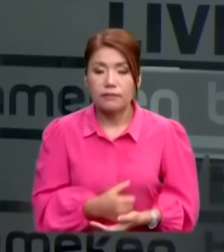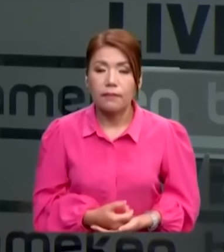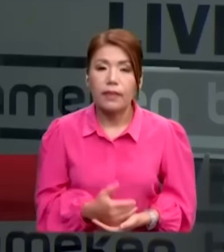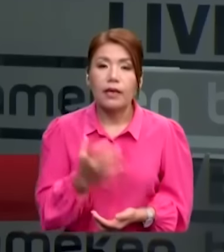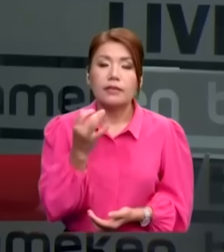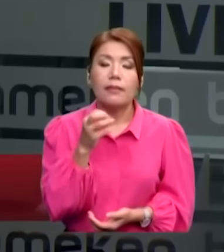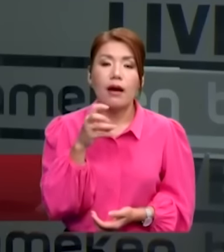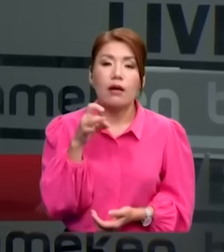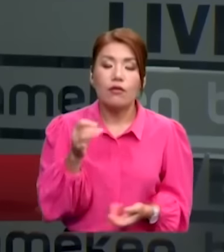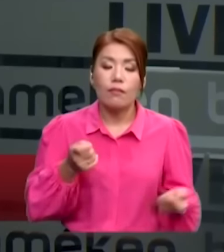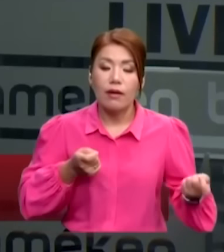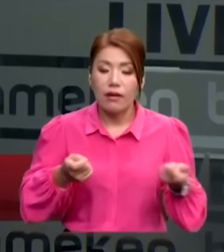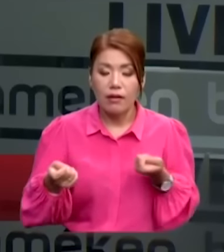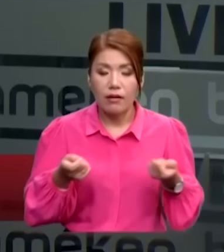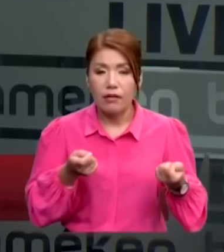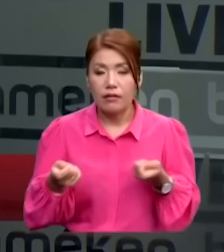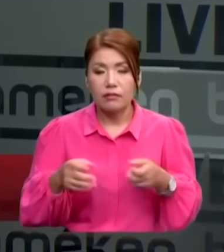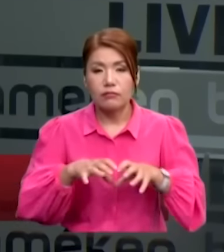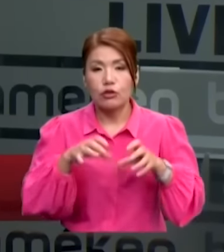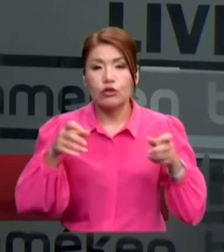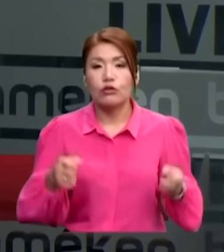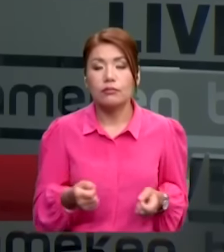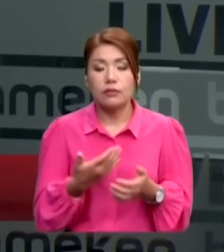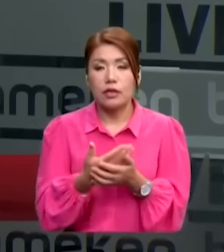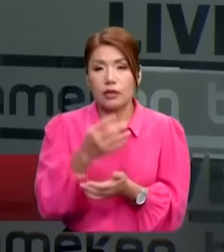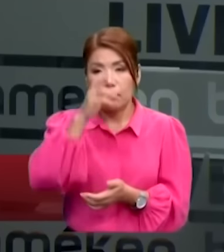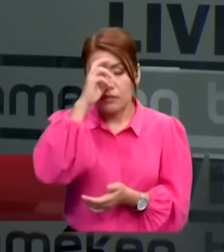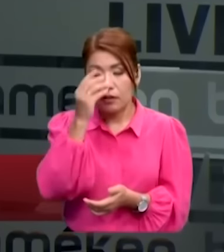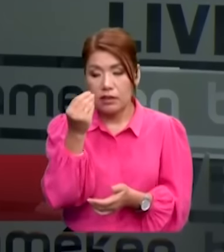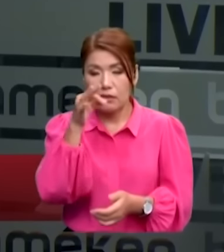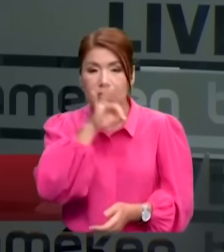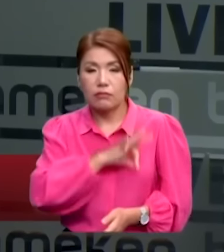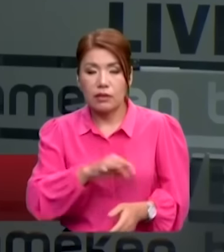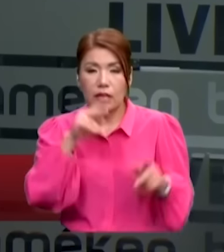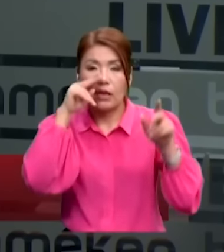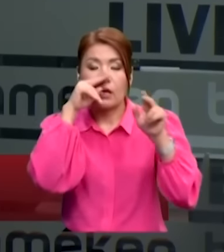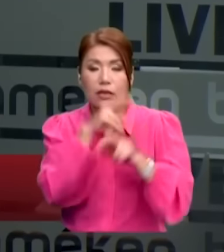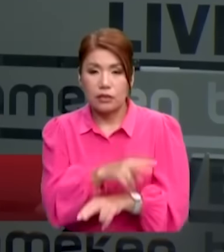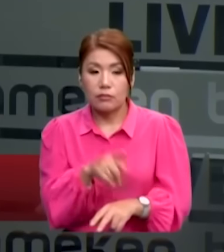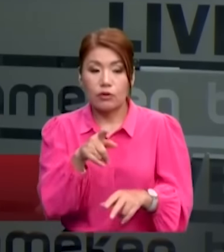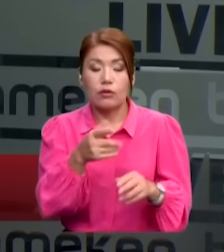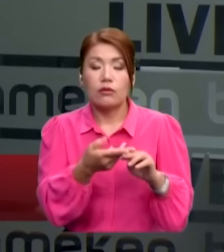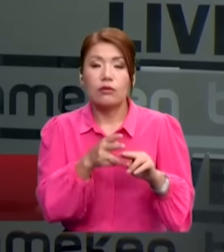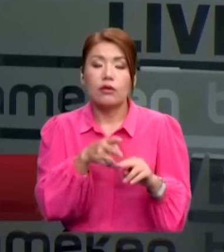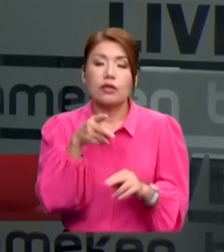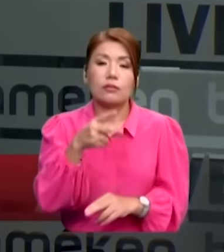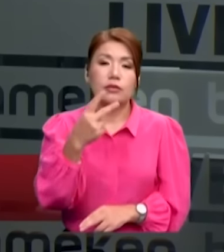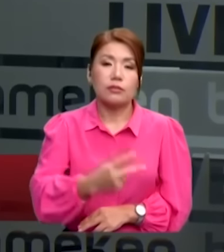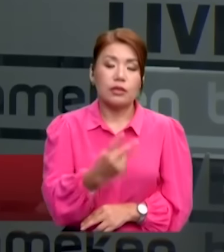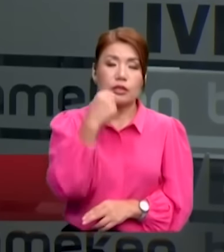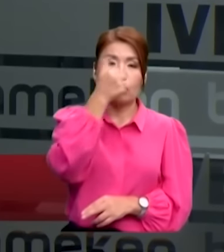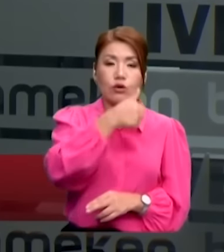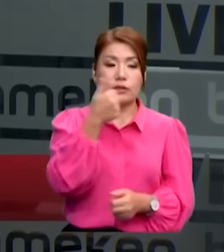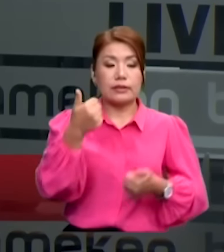Смайлов басқарған үкімет былтыр бюджет қаражатын тиімсіз пайдаланған. Игермей қалған қаржы көлемі 2022